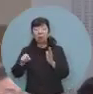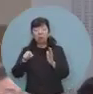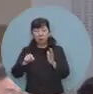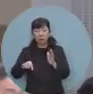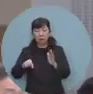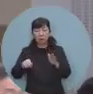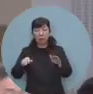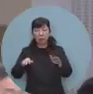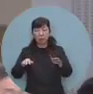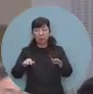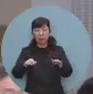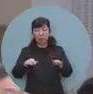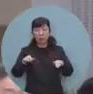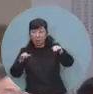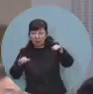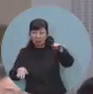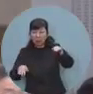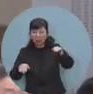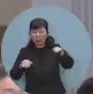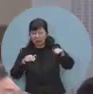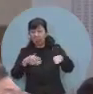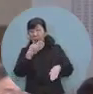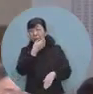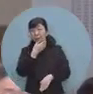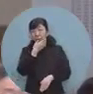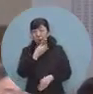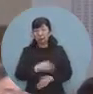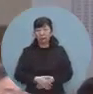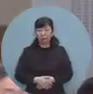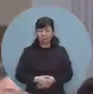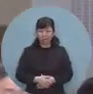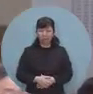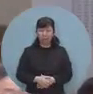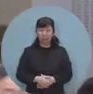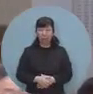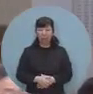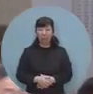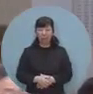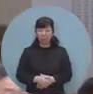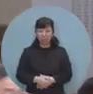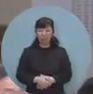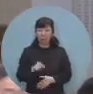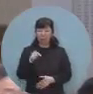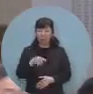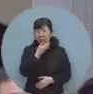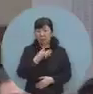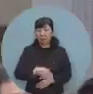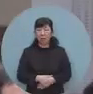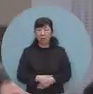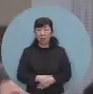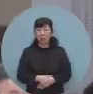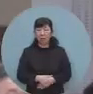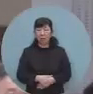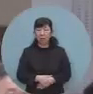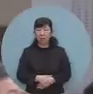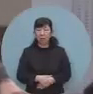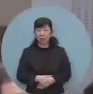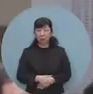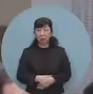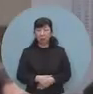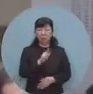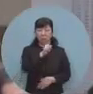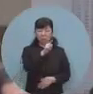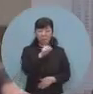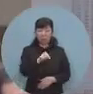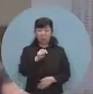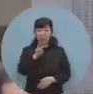1044-616の方が先ほどの427おという数字ですがこちらが大事ということですのででまたこの1.31に